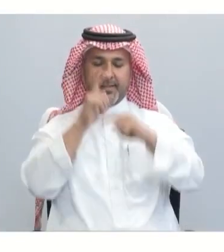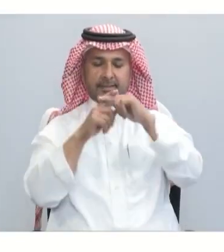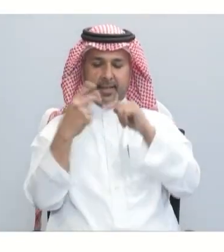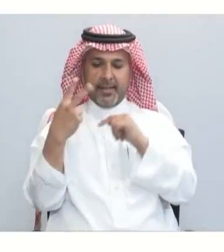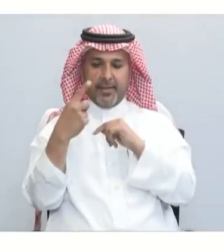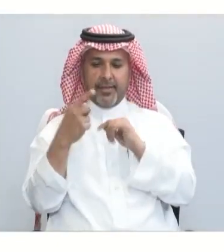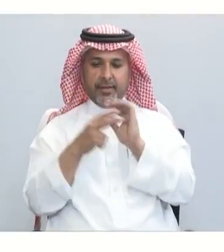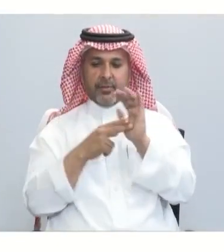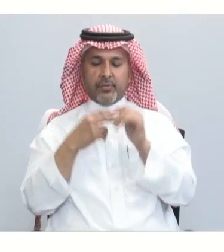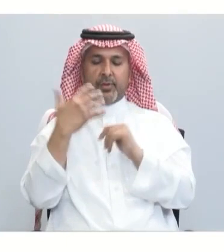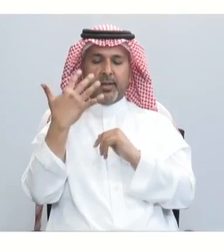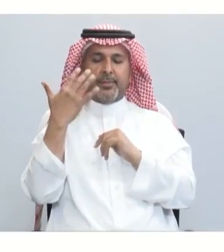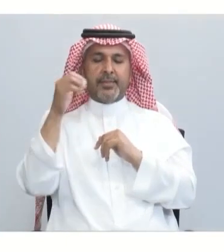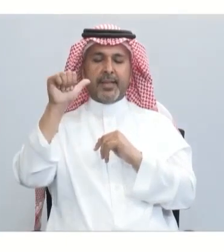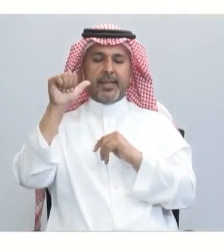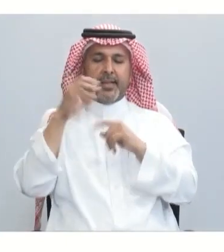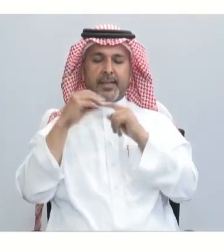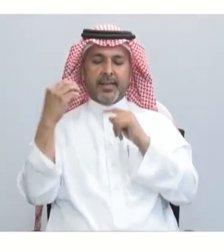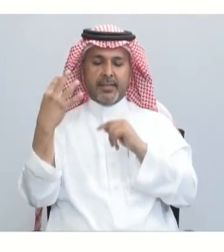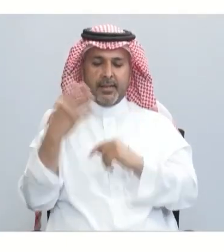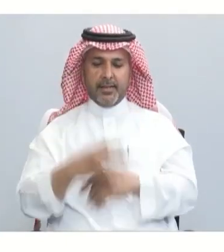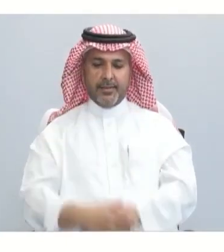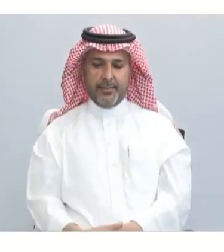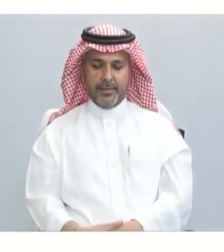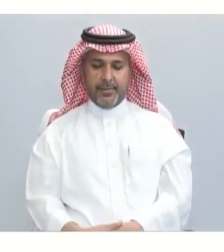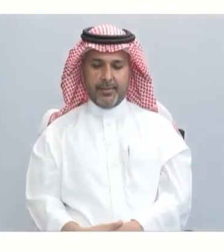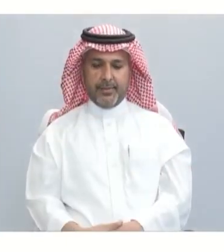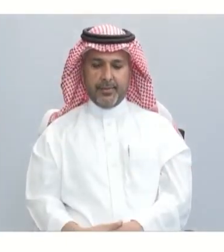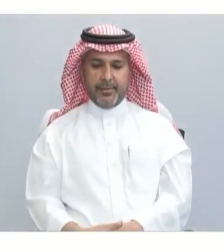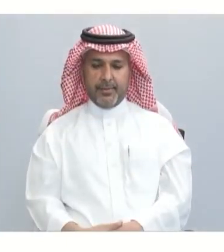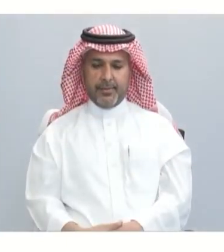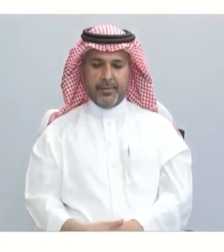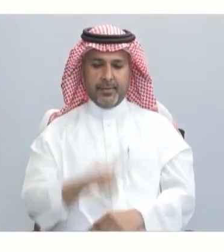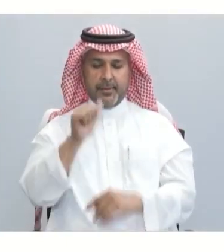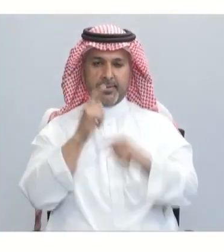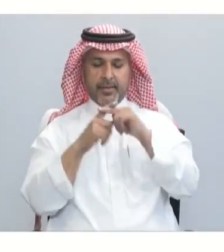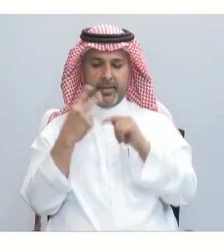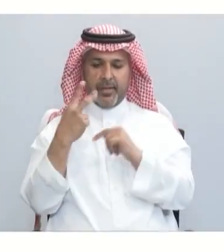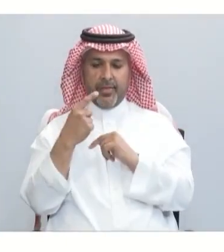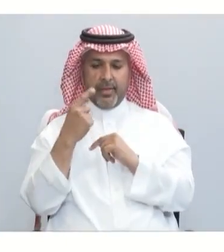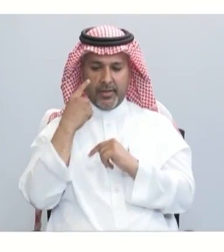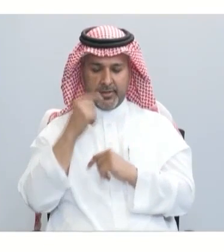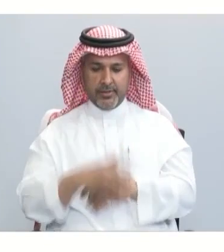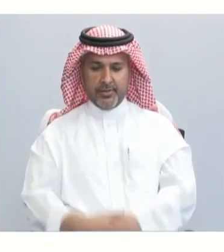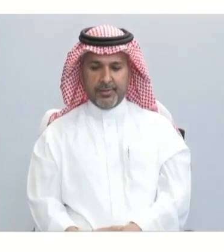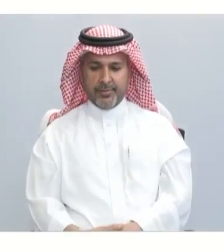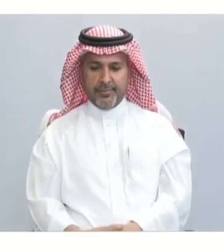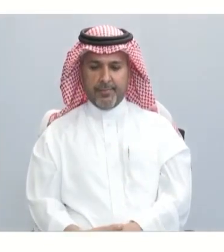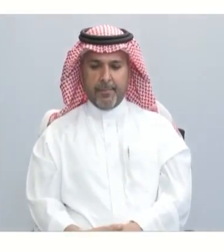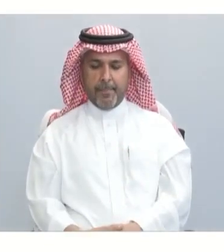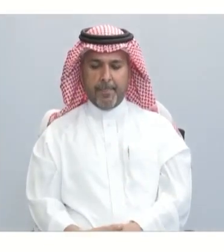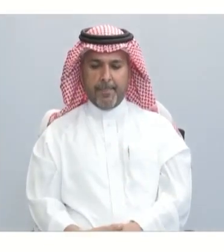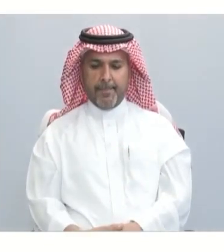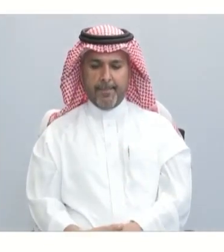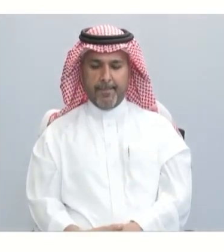= 5 اي ناقص 4 اي + 12 طبعا ابى